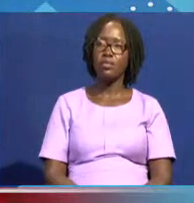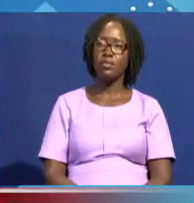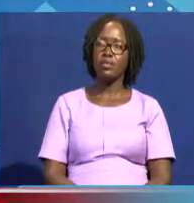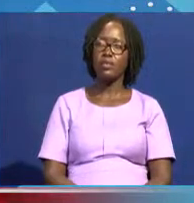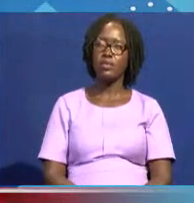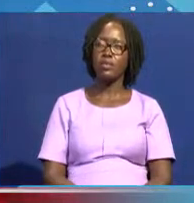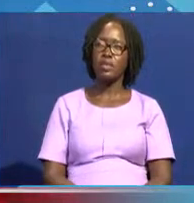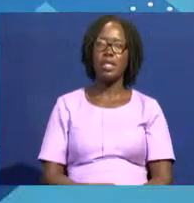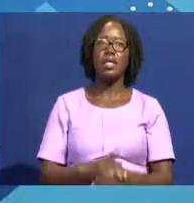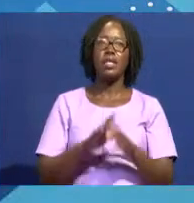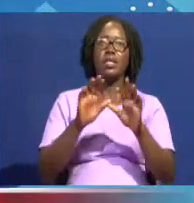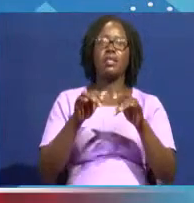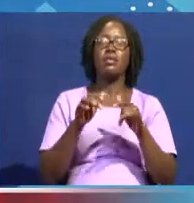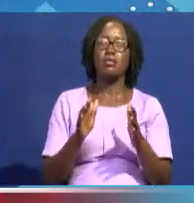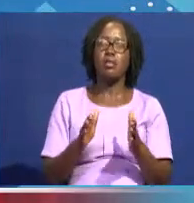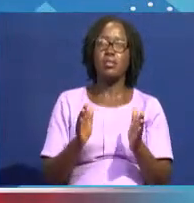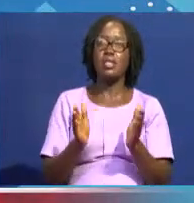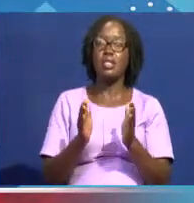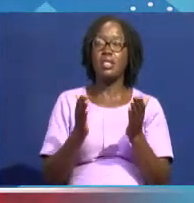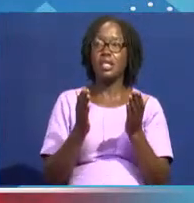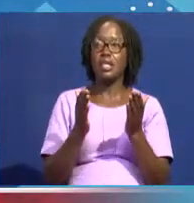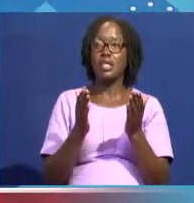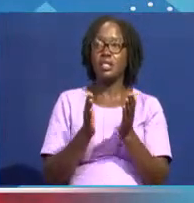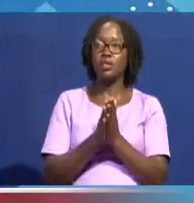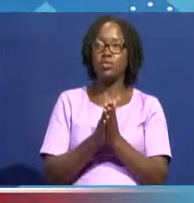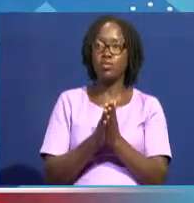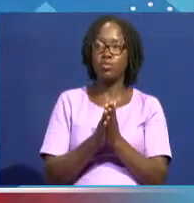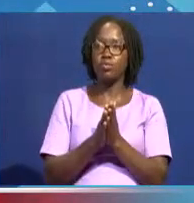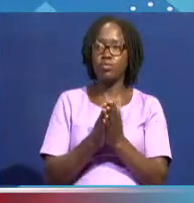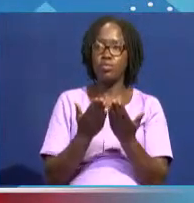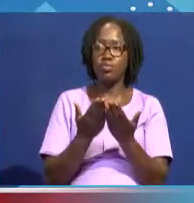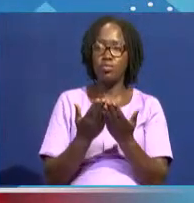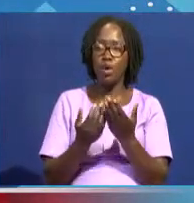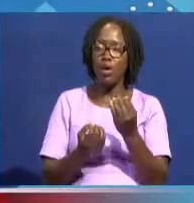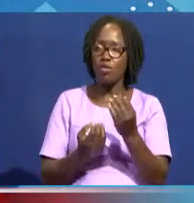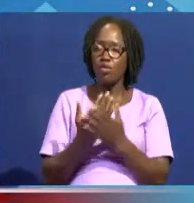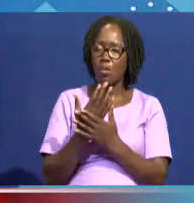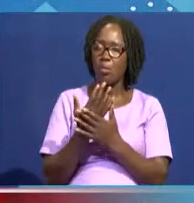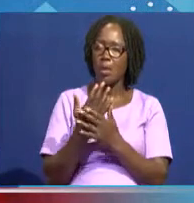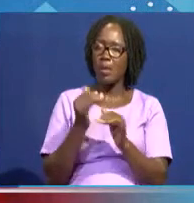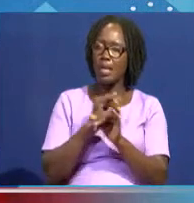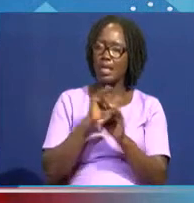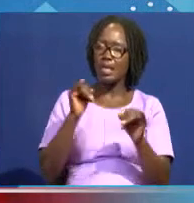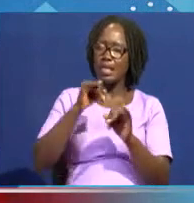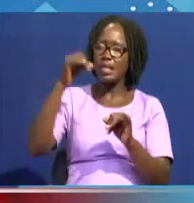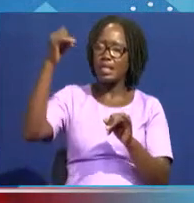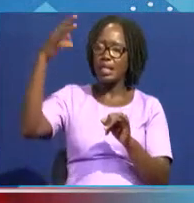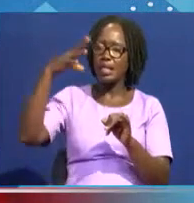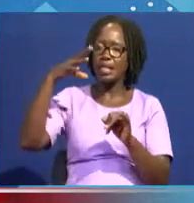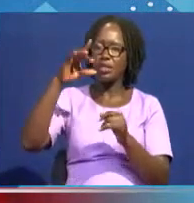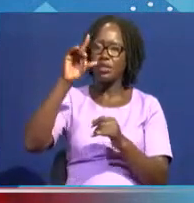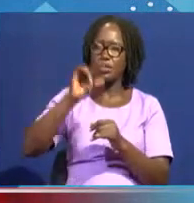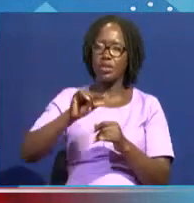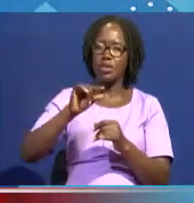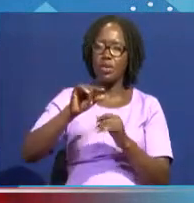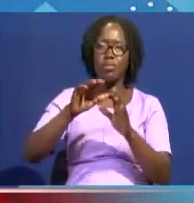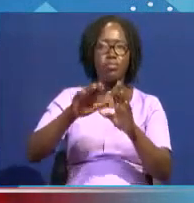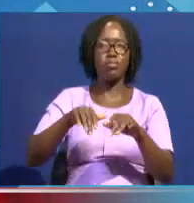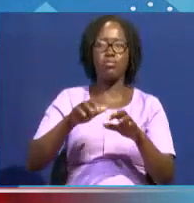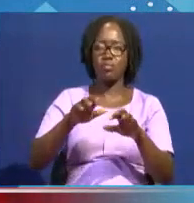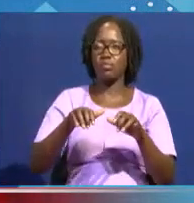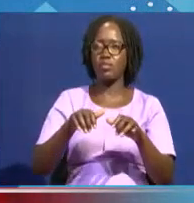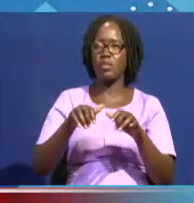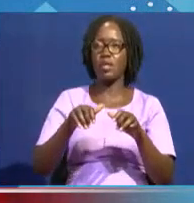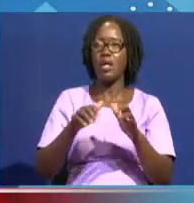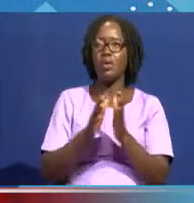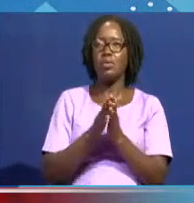Na wakulima wamehimizo kuimarisha uzali shaji kwa kutumia kawi safi ili kupunguza karama za ukulima. Wakulima